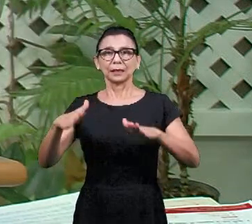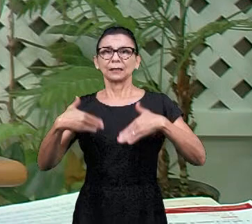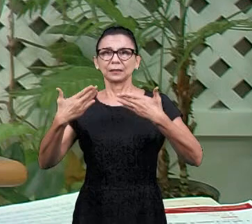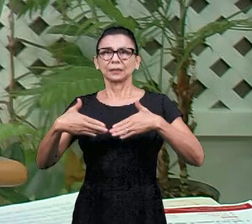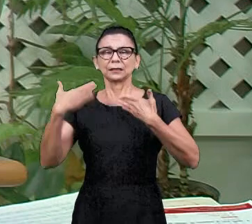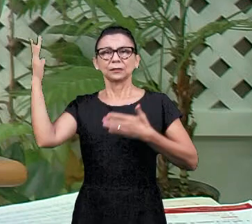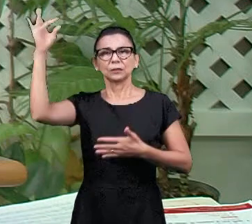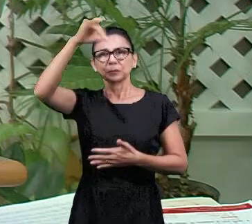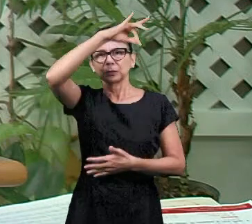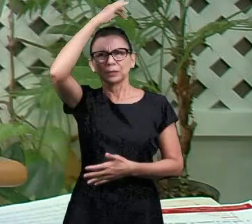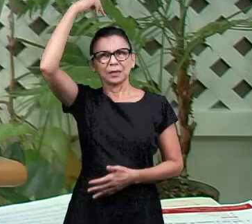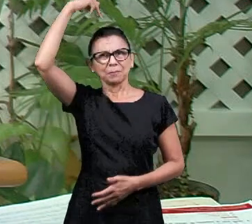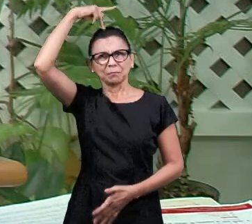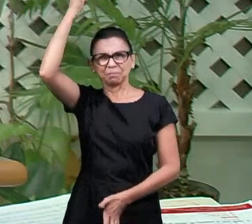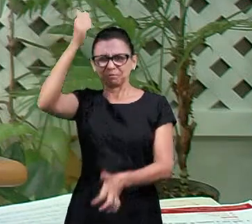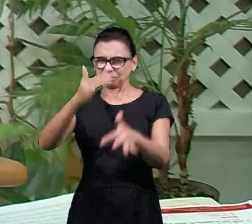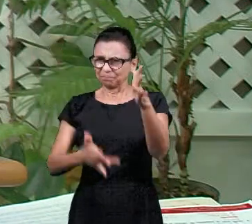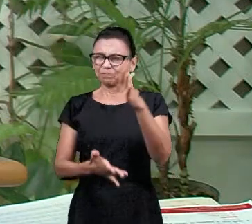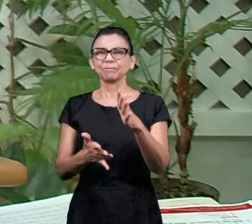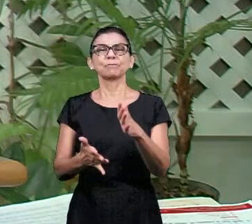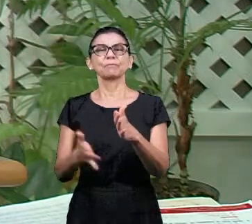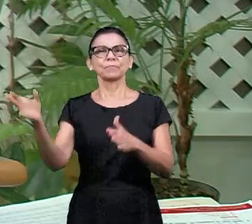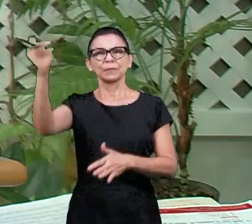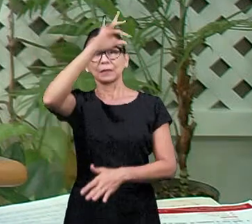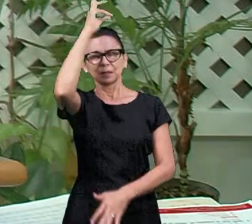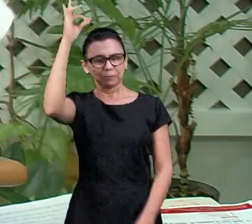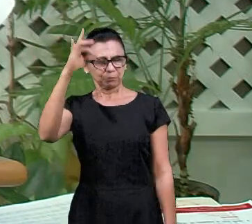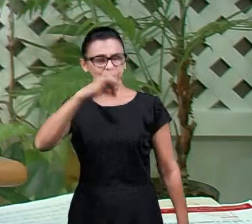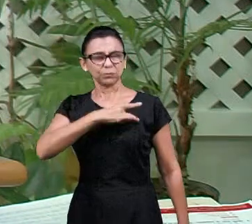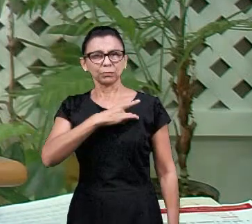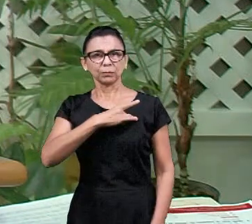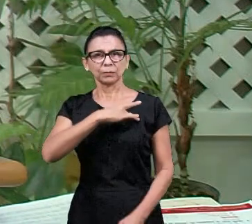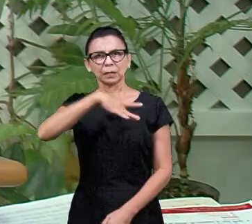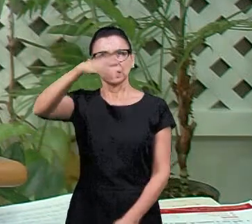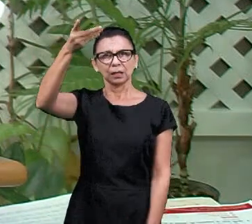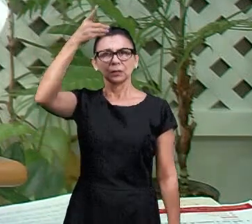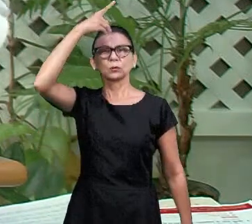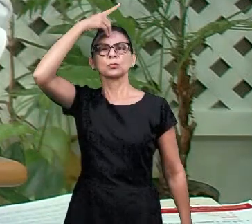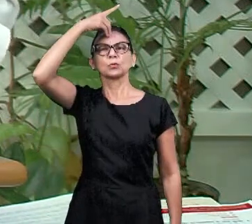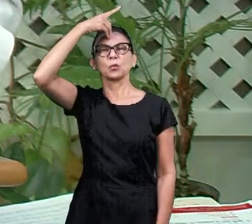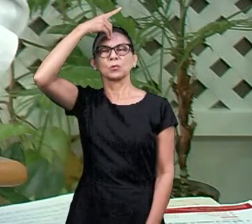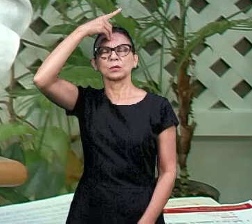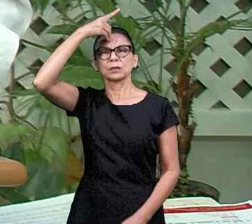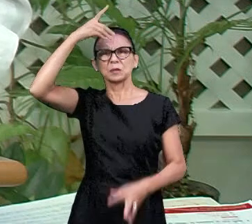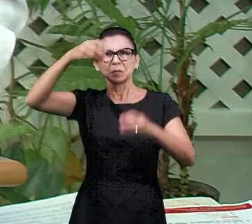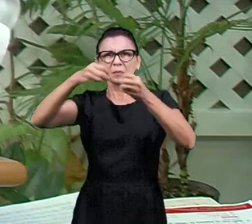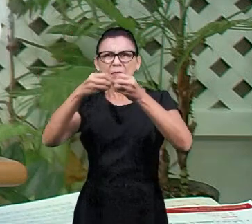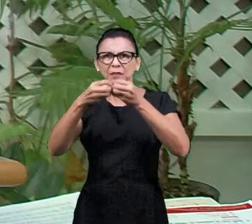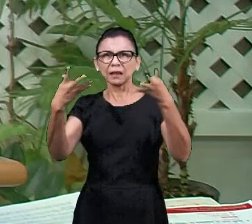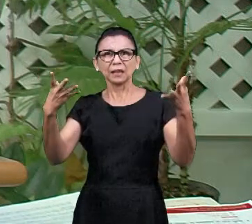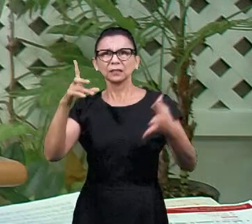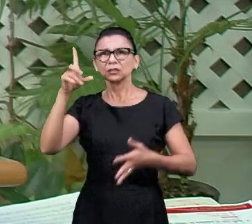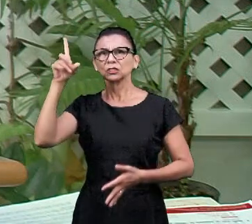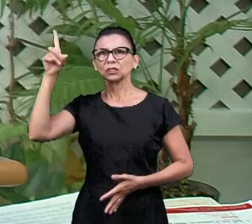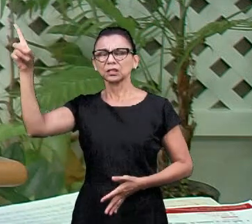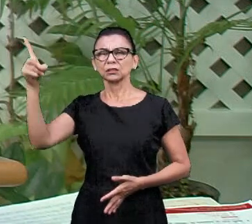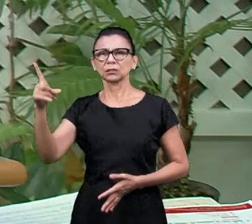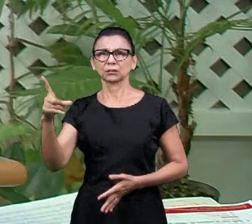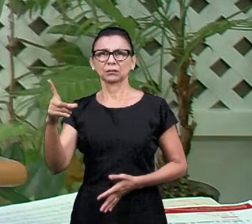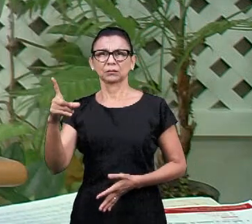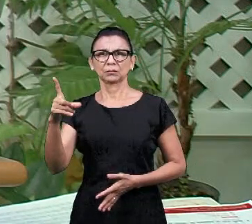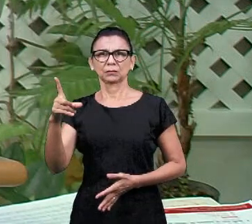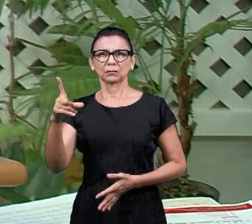Saint-Esprit, la Pentecôte, le baptême du Saint-Esprit, les dons spirituels, la merveille que Dieu y fait dans la vie de